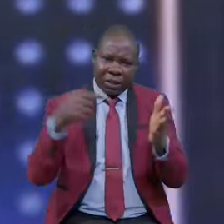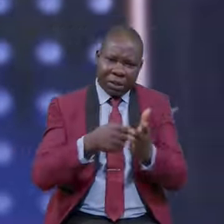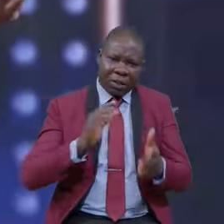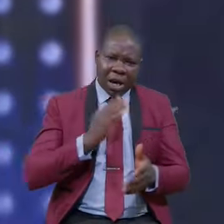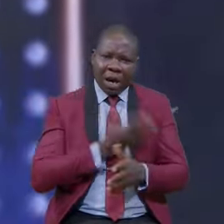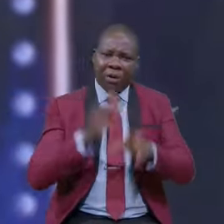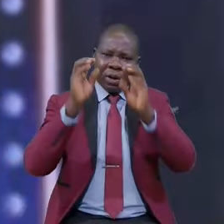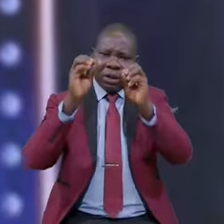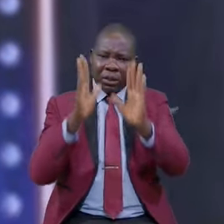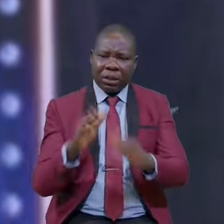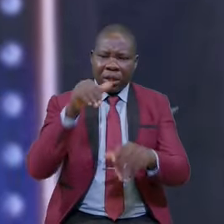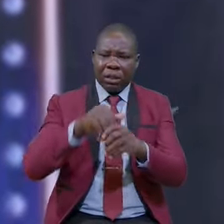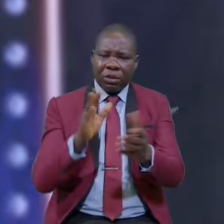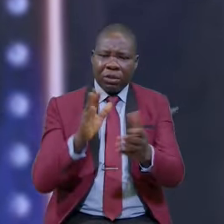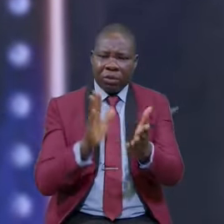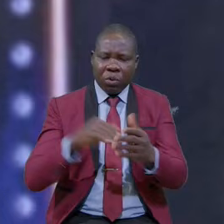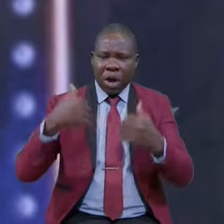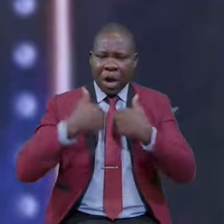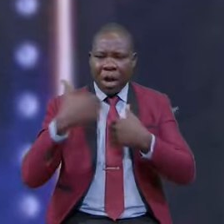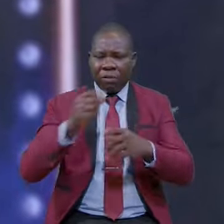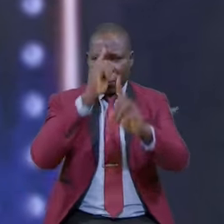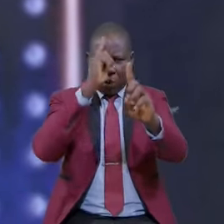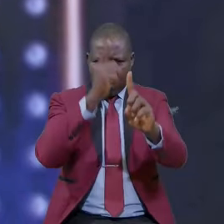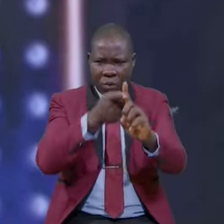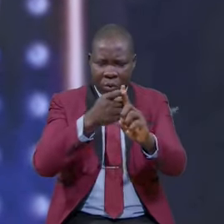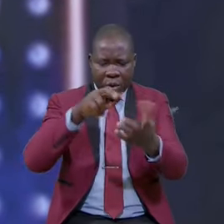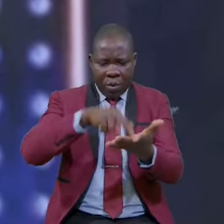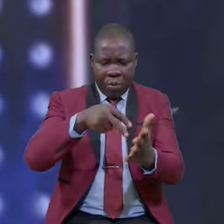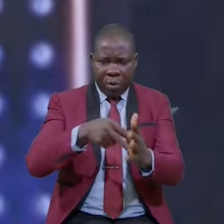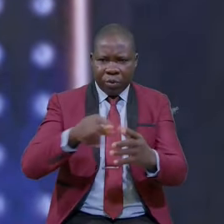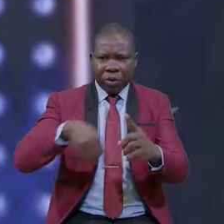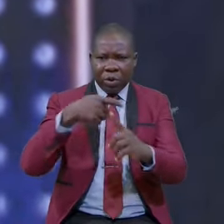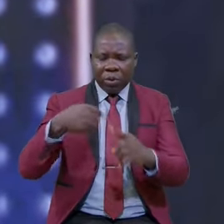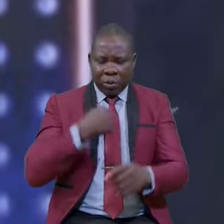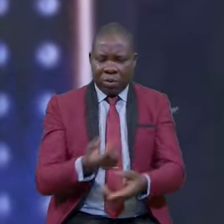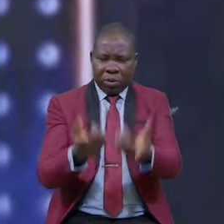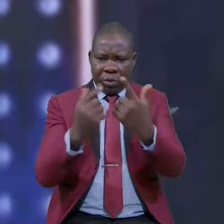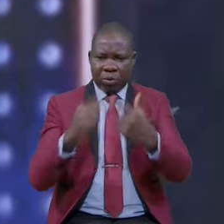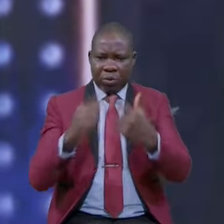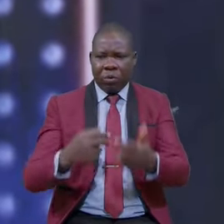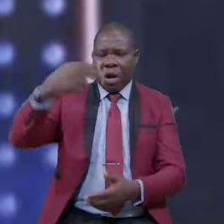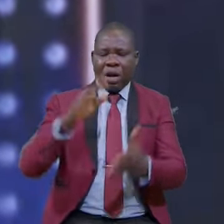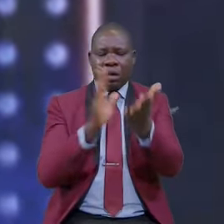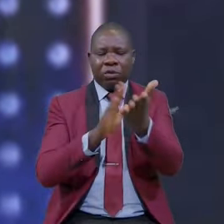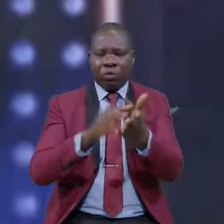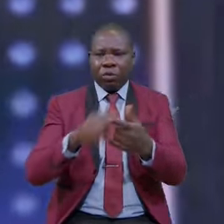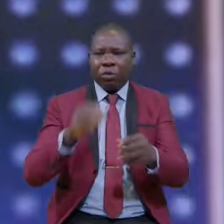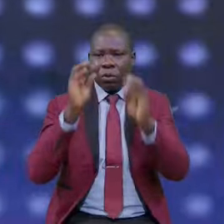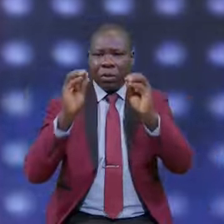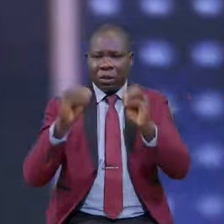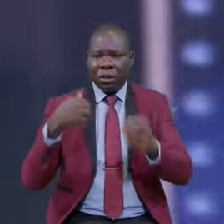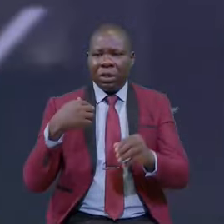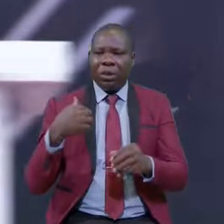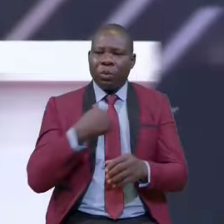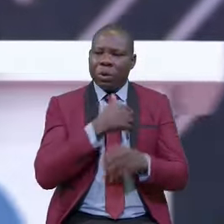purpose. And when we came to high school to teach, we had a purpose. We're teaching this because they're going to take external